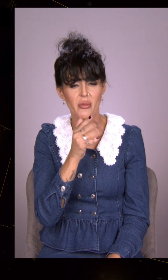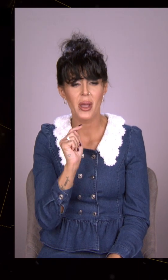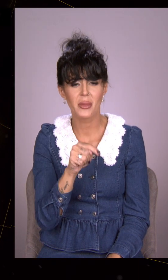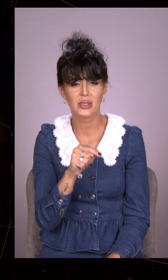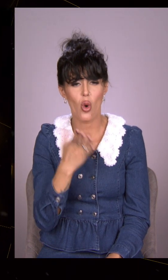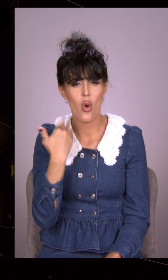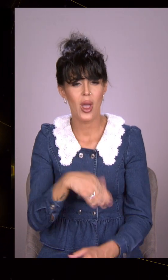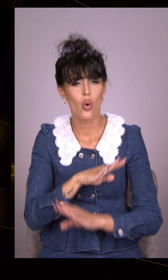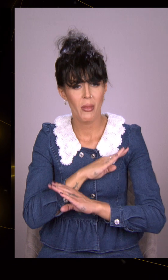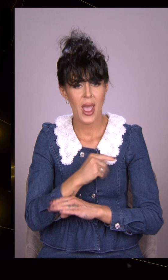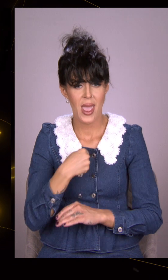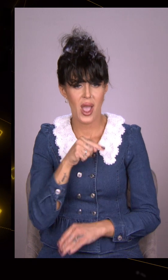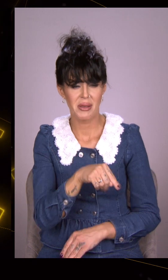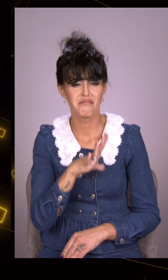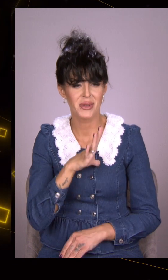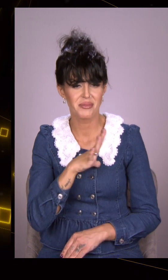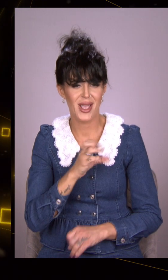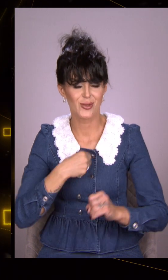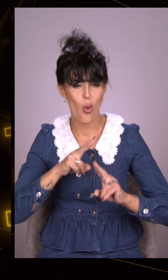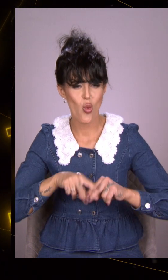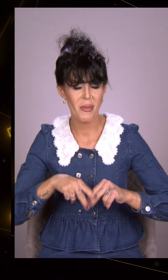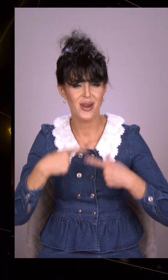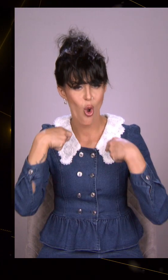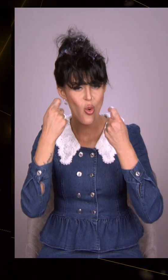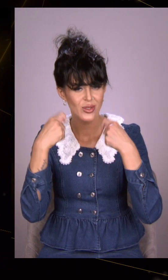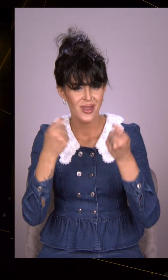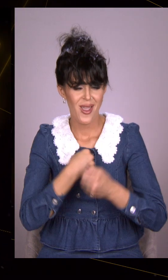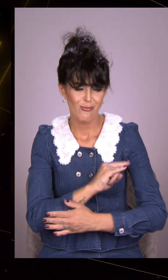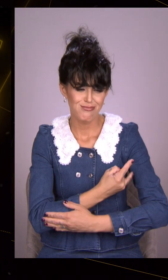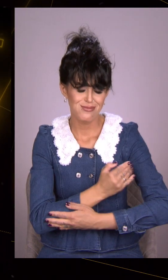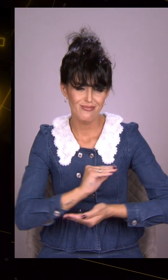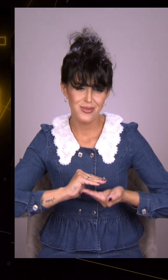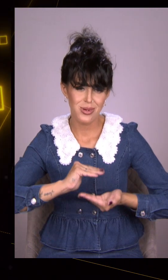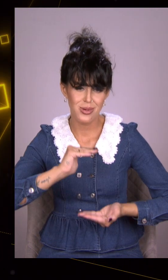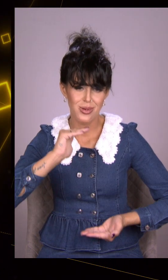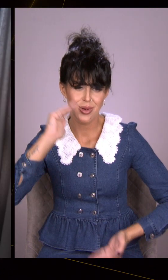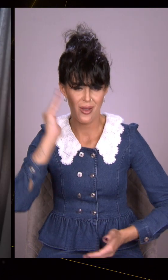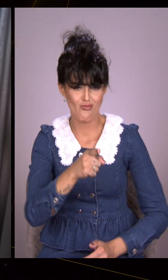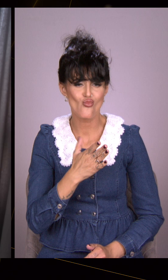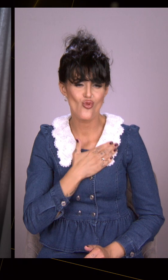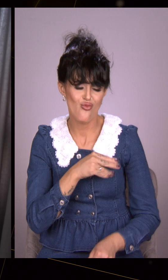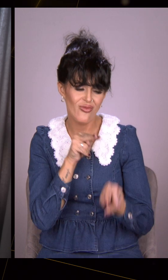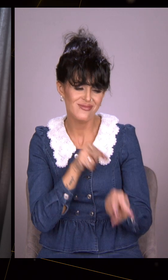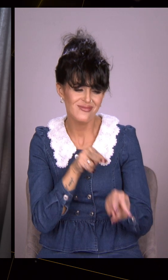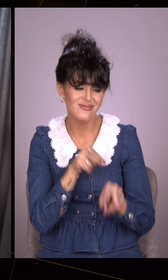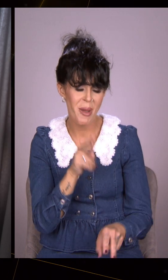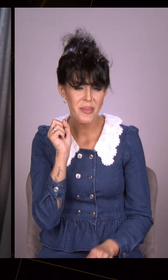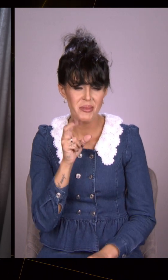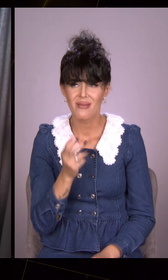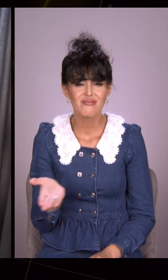смерті. Я його хрещена, я його винянчила. Я обожнювала цю дитину і тільки груді його не кормила. Він такий був